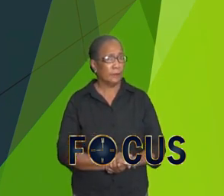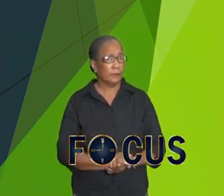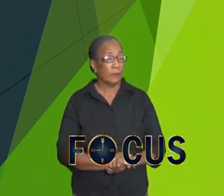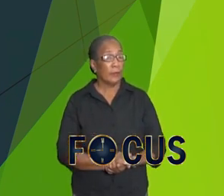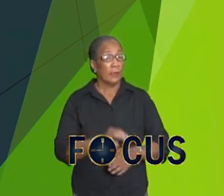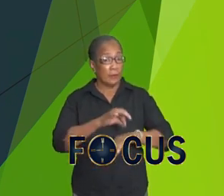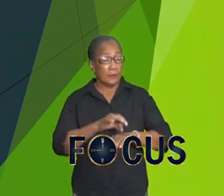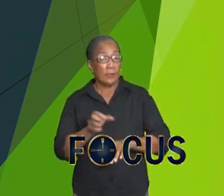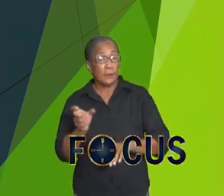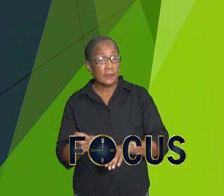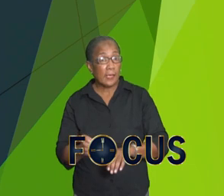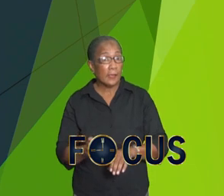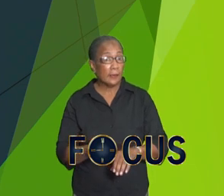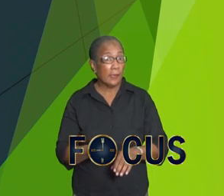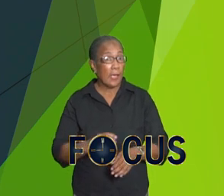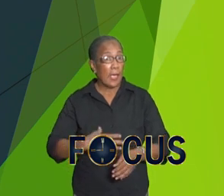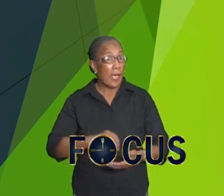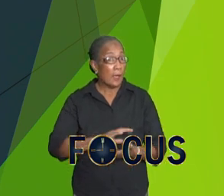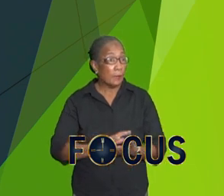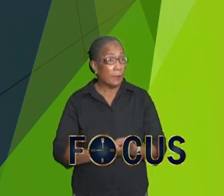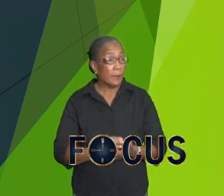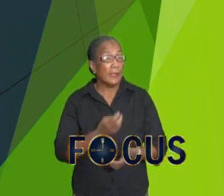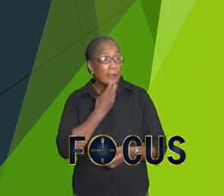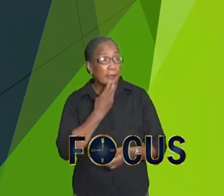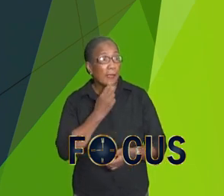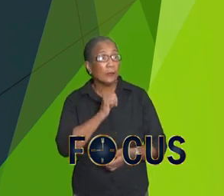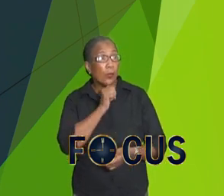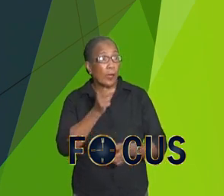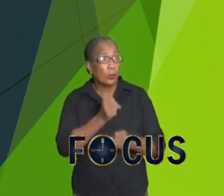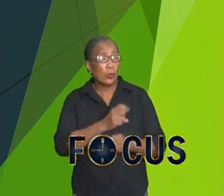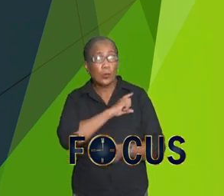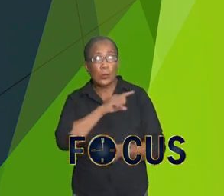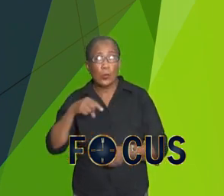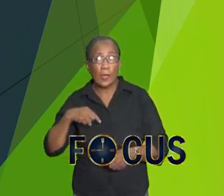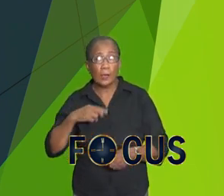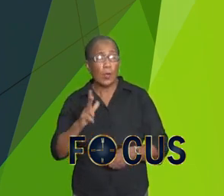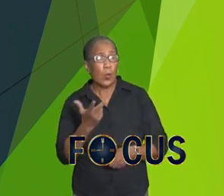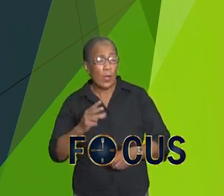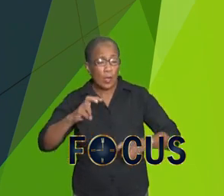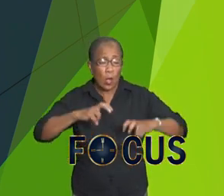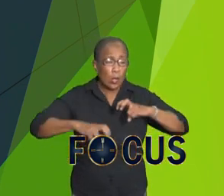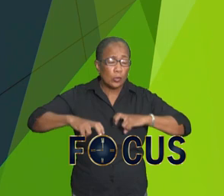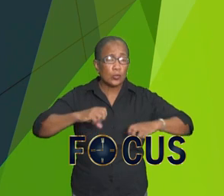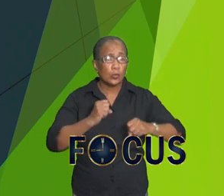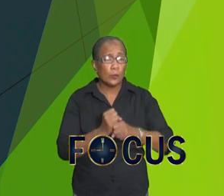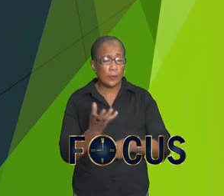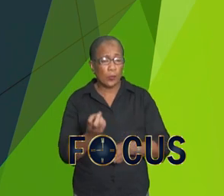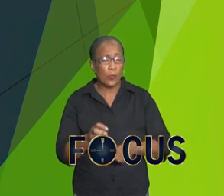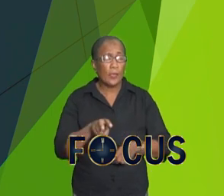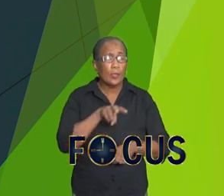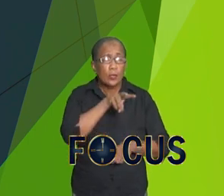Patiënten met milde klachten. Dus nu ga ik even uitleggen, wat doen wij? Wat voor onderzoek? We willen zoeken naar mensen in een